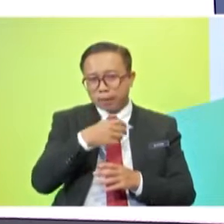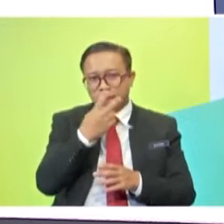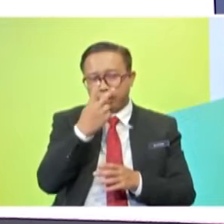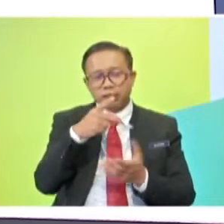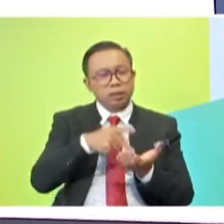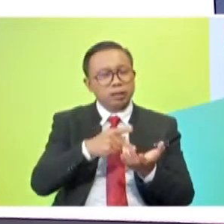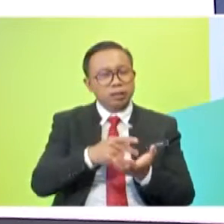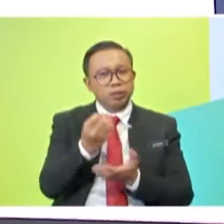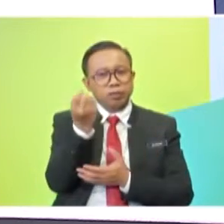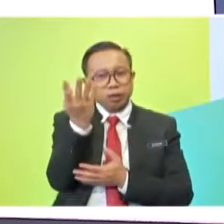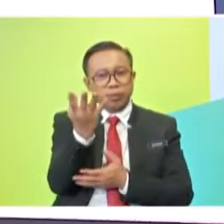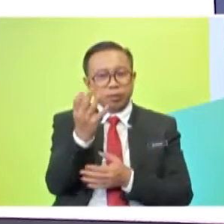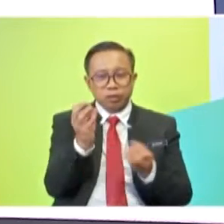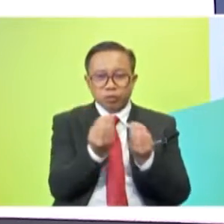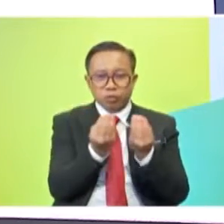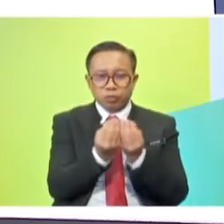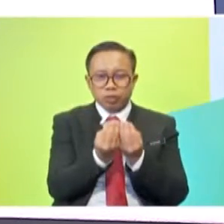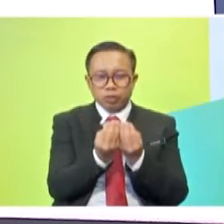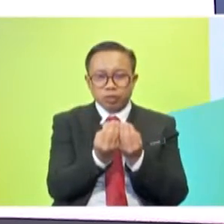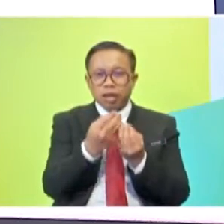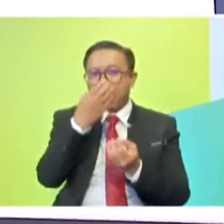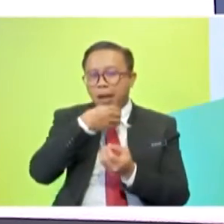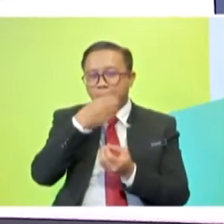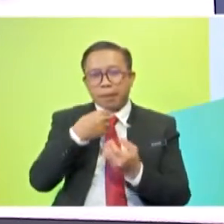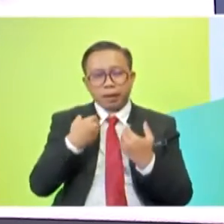kiri Berapa jumlah label yang ada